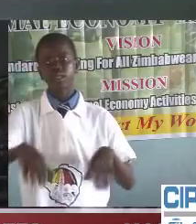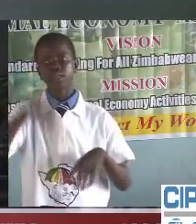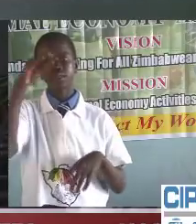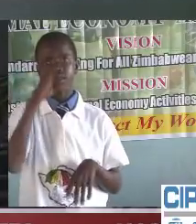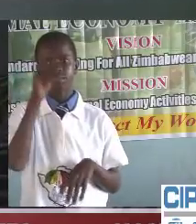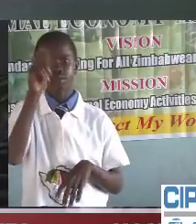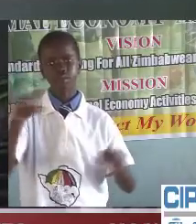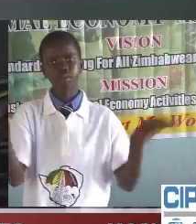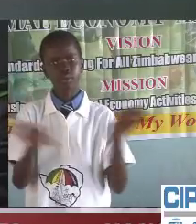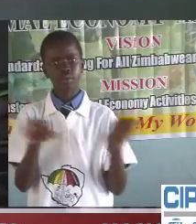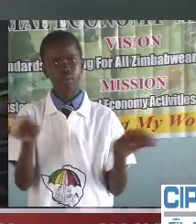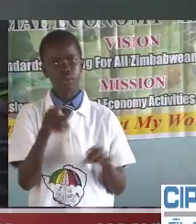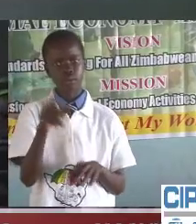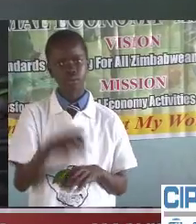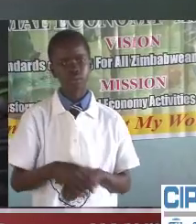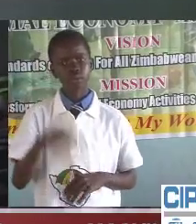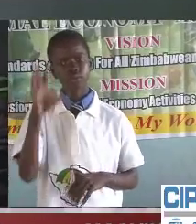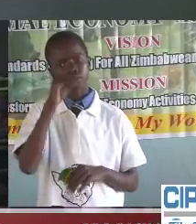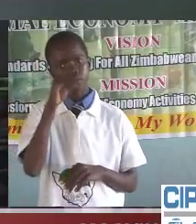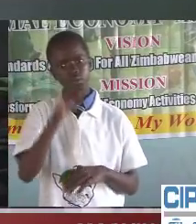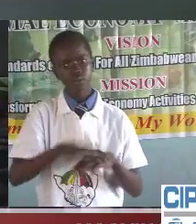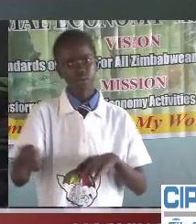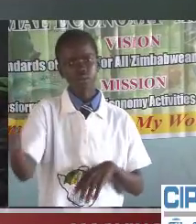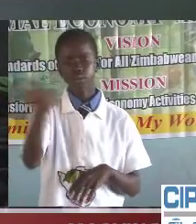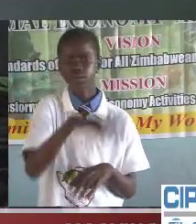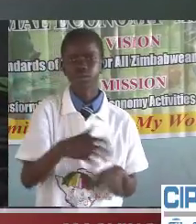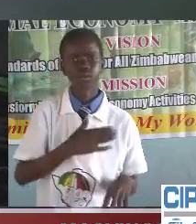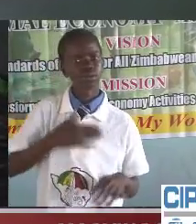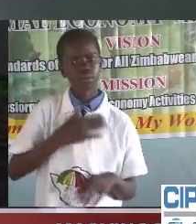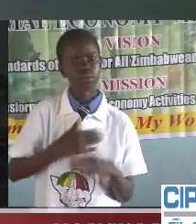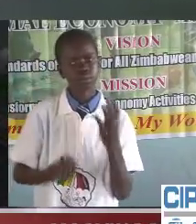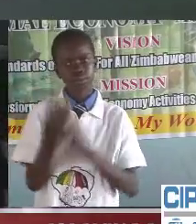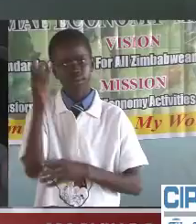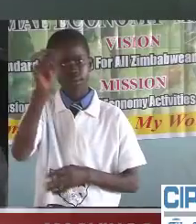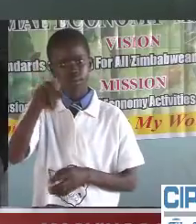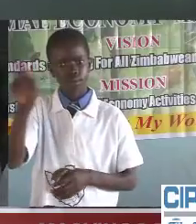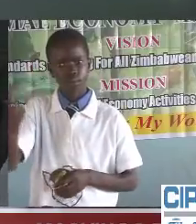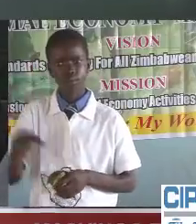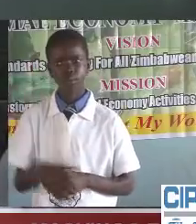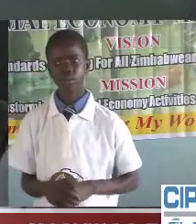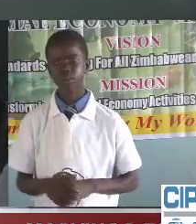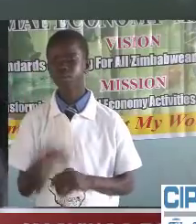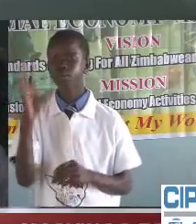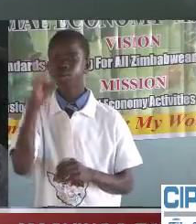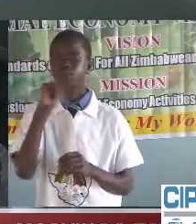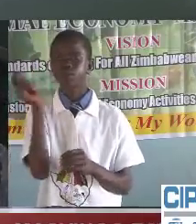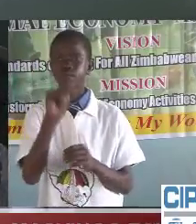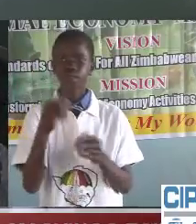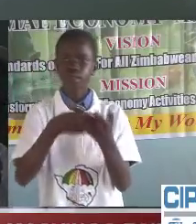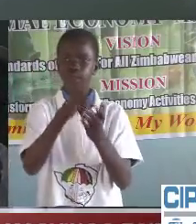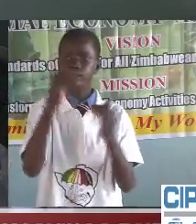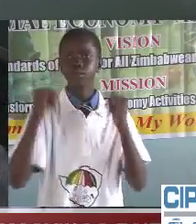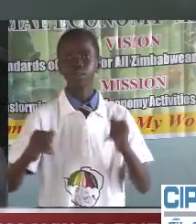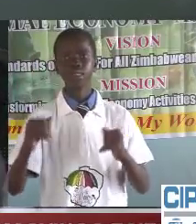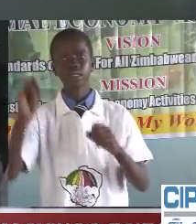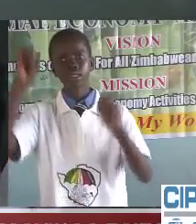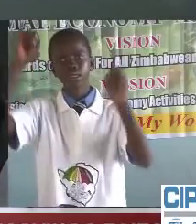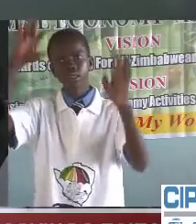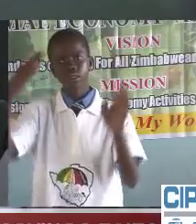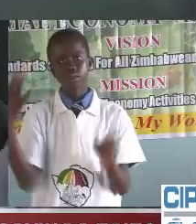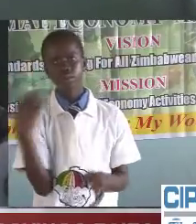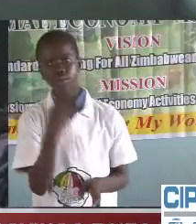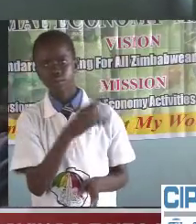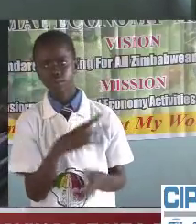for business. Zvinoreva kuti isu tinofanirwa kumirira kuti tigozopinzwa mabasa here nevachauya